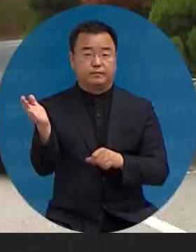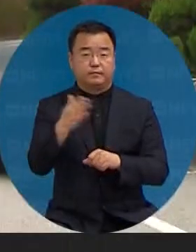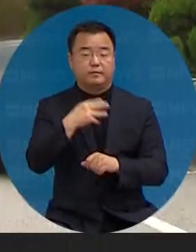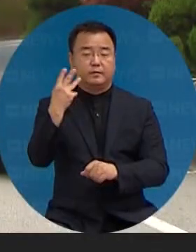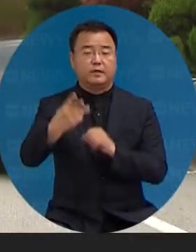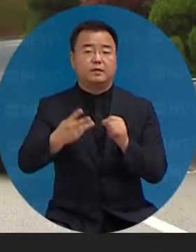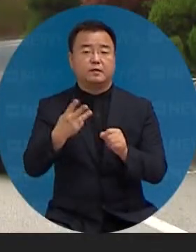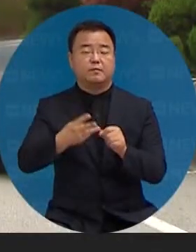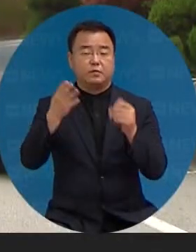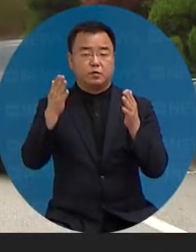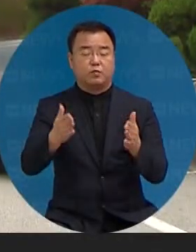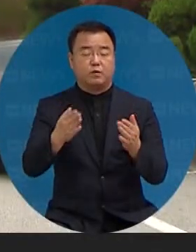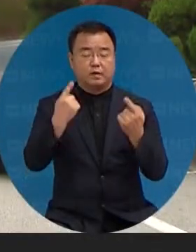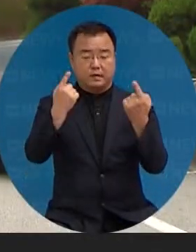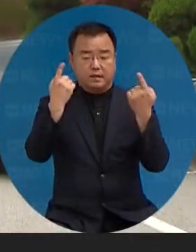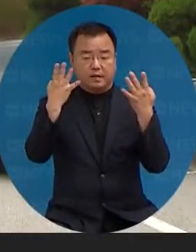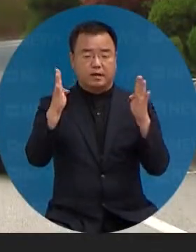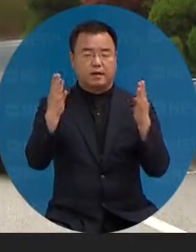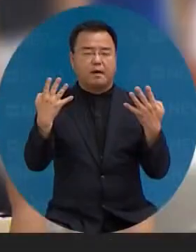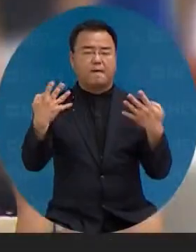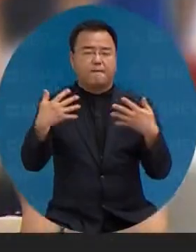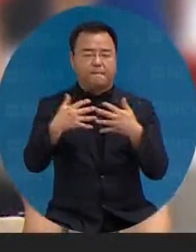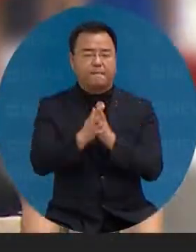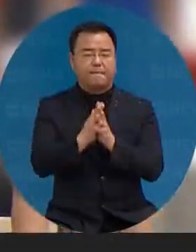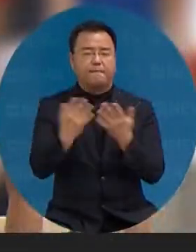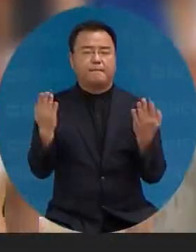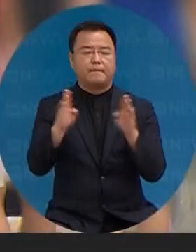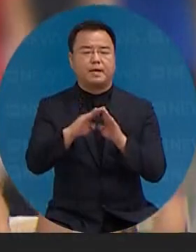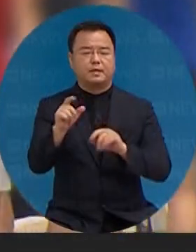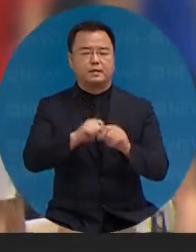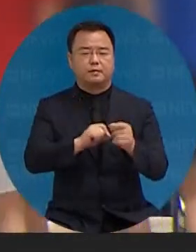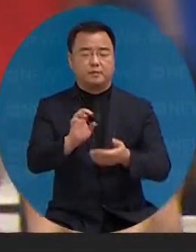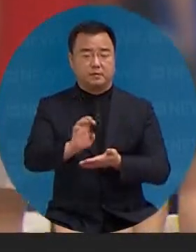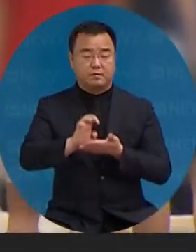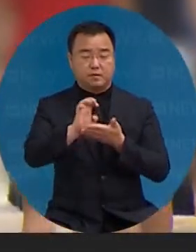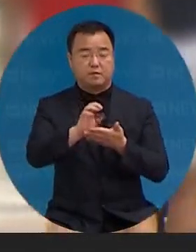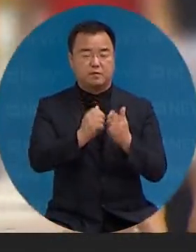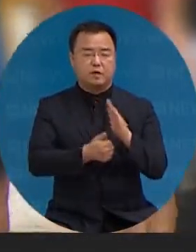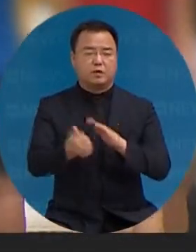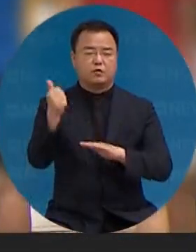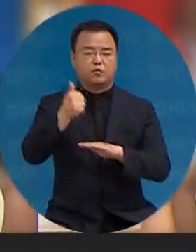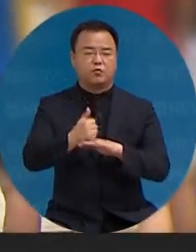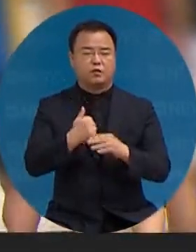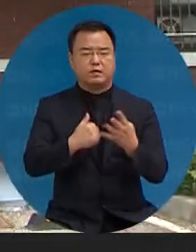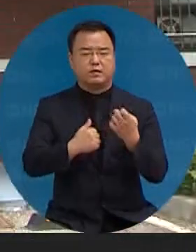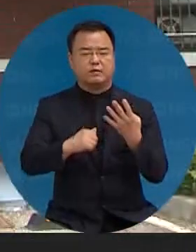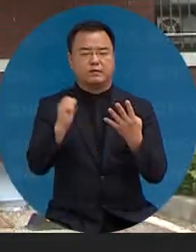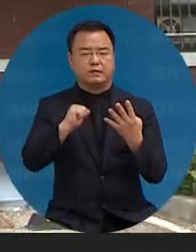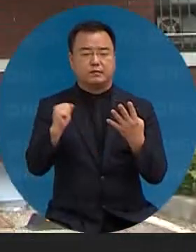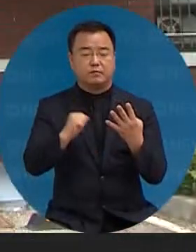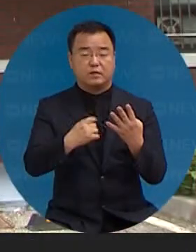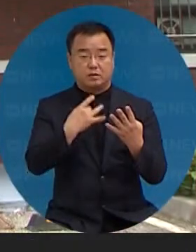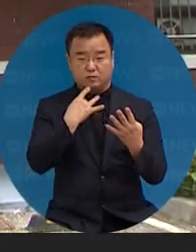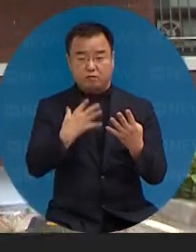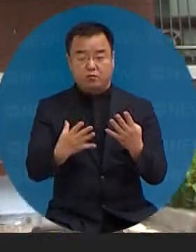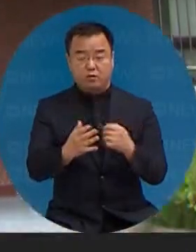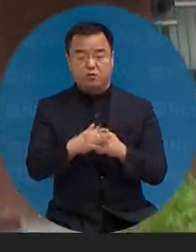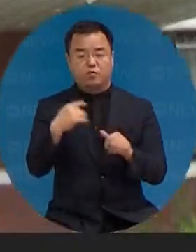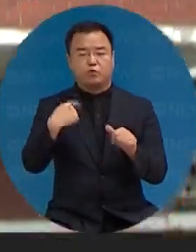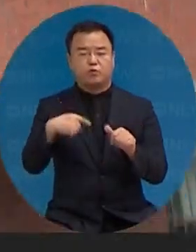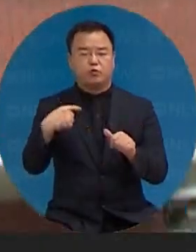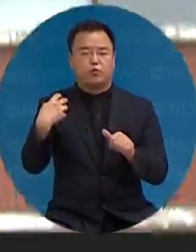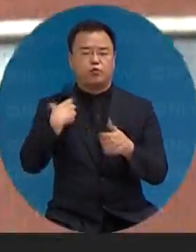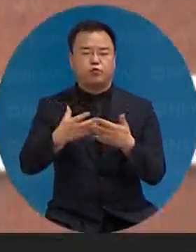3년간 대학이 폐교 되면서 특별편 입학의 성공한 학생은 44% 에 그쳤습니다 교육부 추산